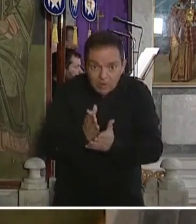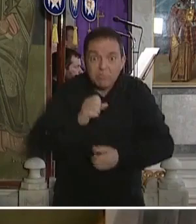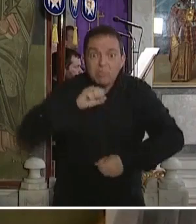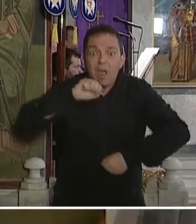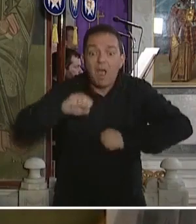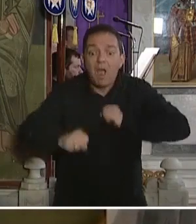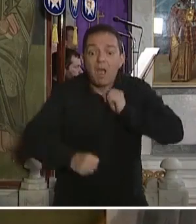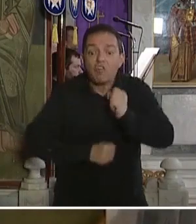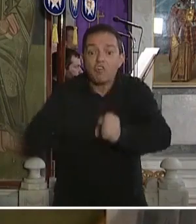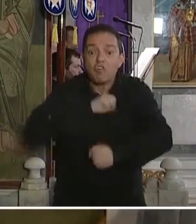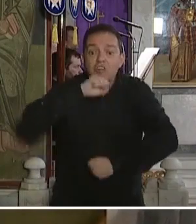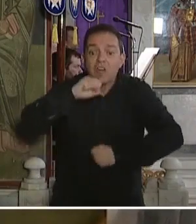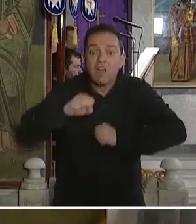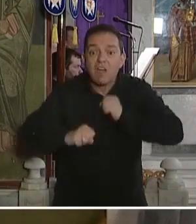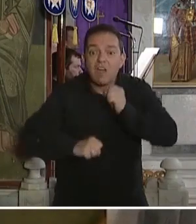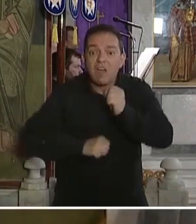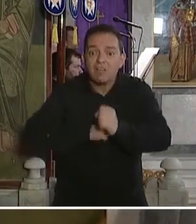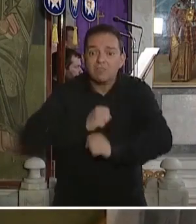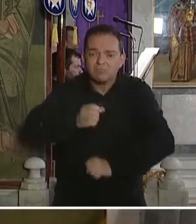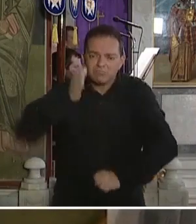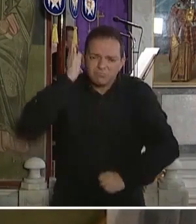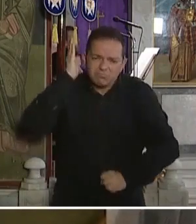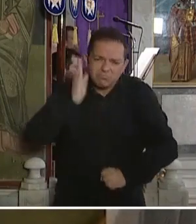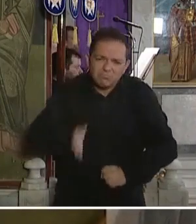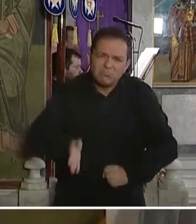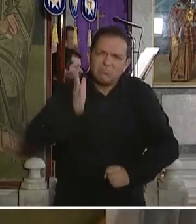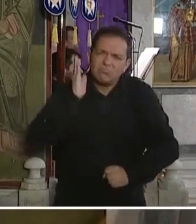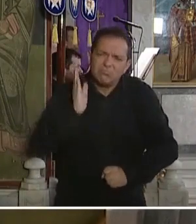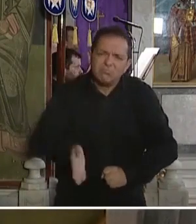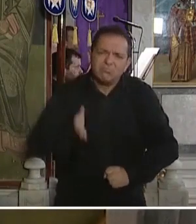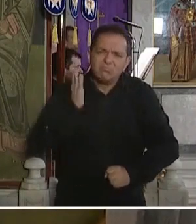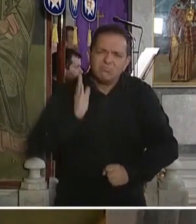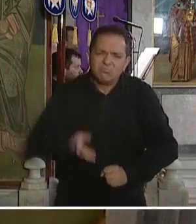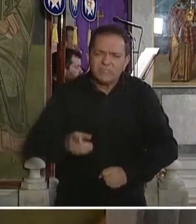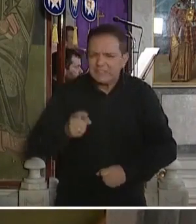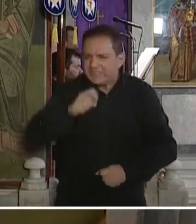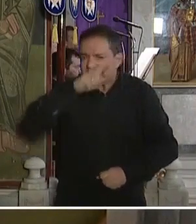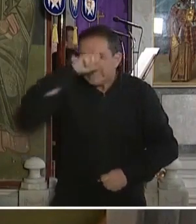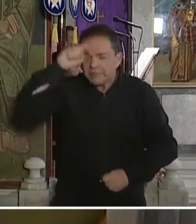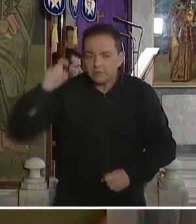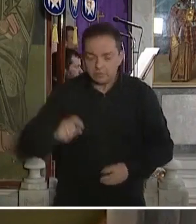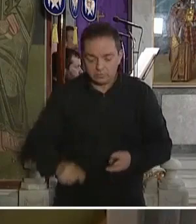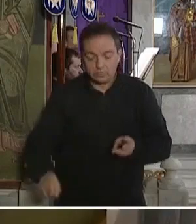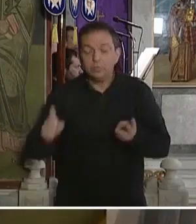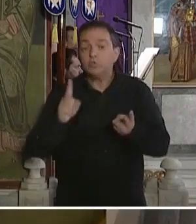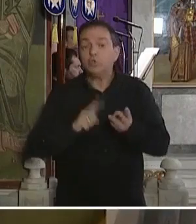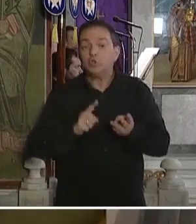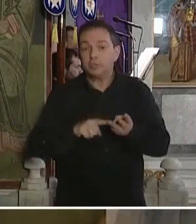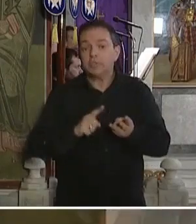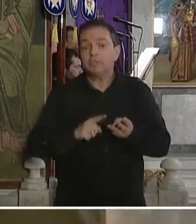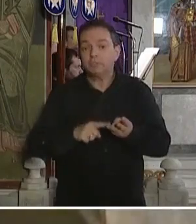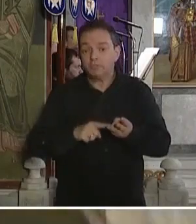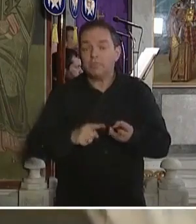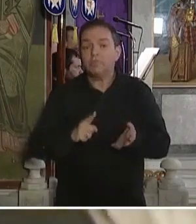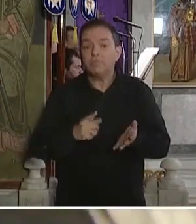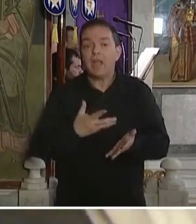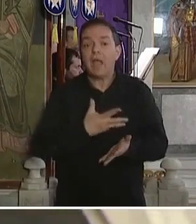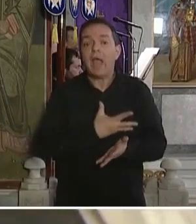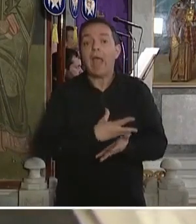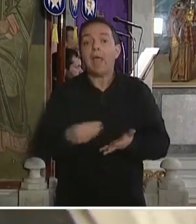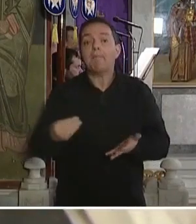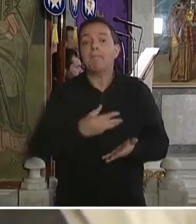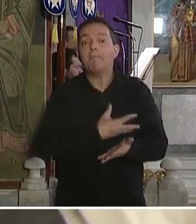να φτάσει λίγο στα άκρα του. Και το τρίτο πρέπει να χύσει και λίγο αίμα, που